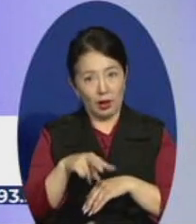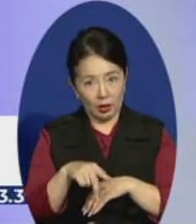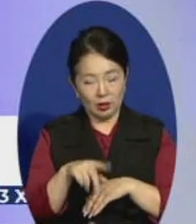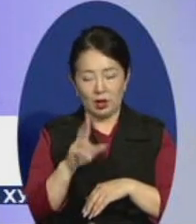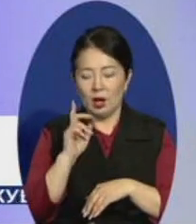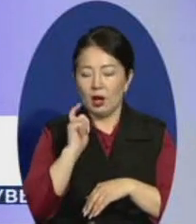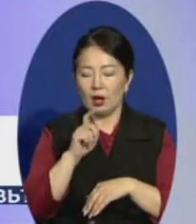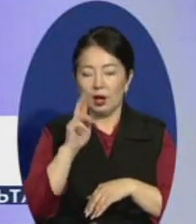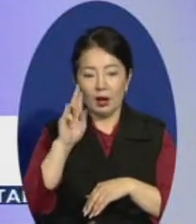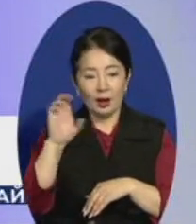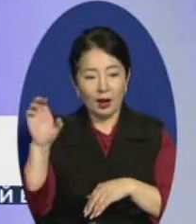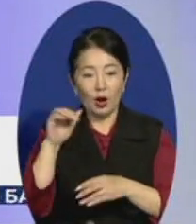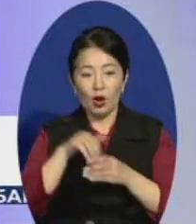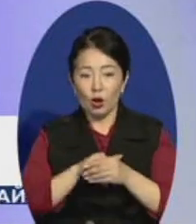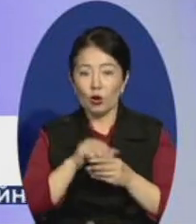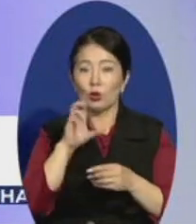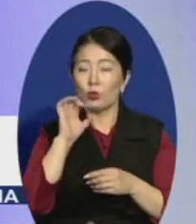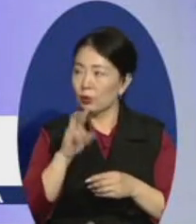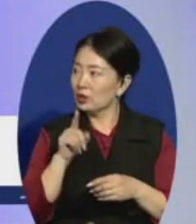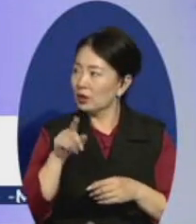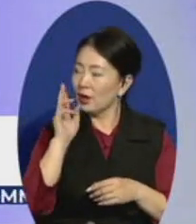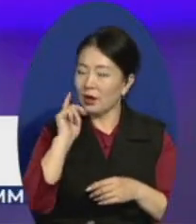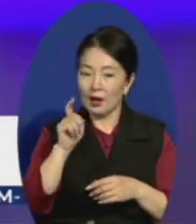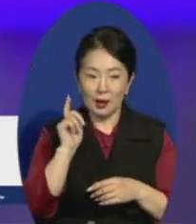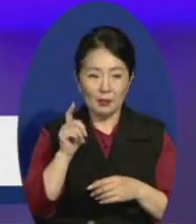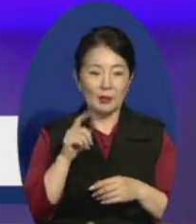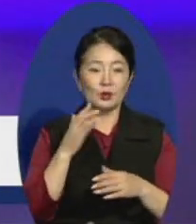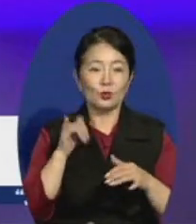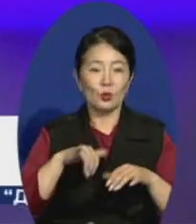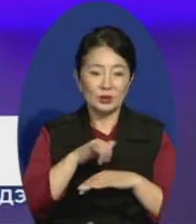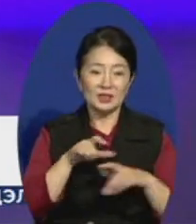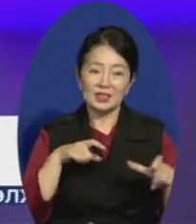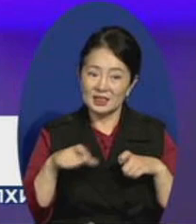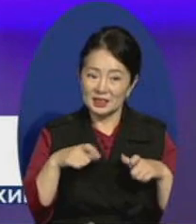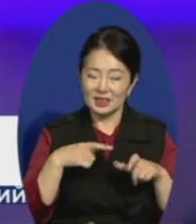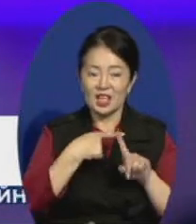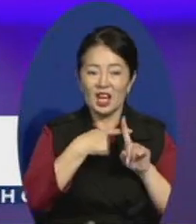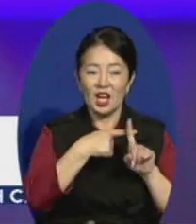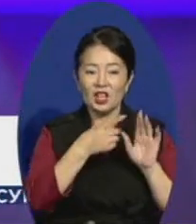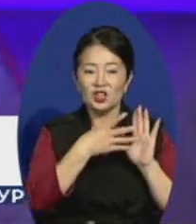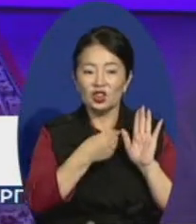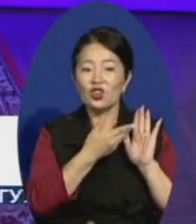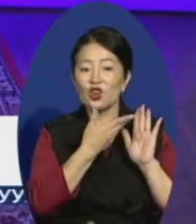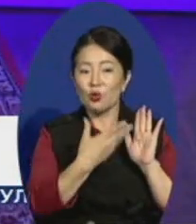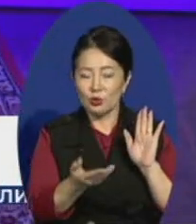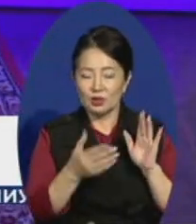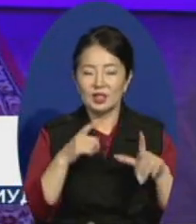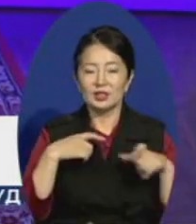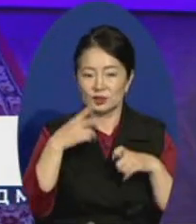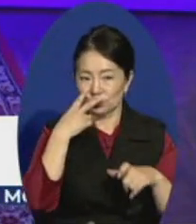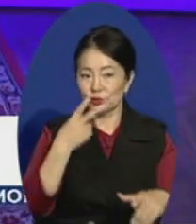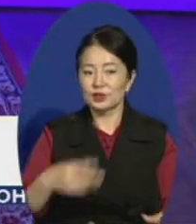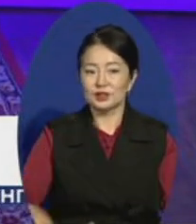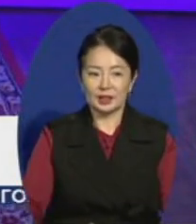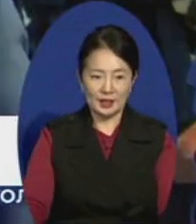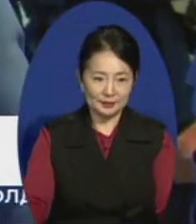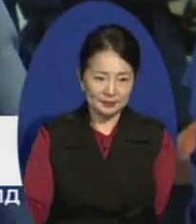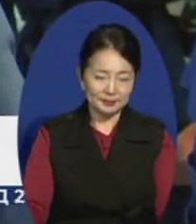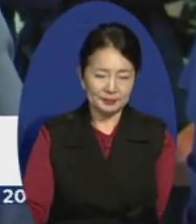Тиймээс компаниуд хувьцаат компани болох тусам тухайн компани давалан улсын эдийн засагт эерэг нөлөөтэй гэж эдийн засагчид